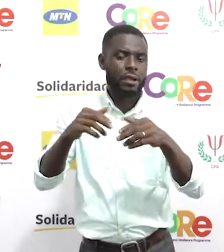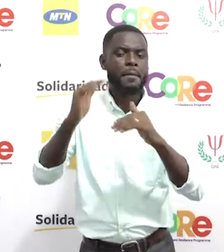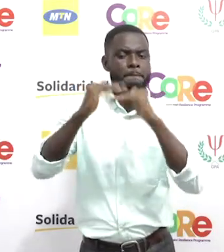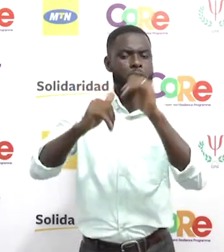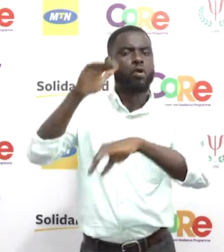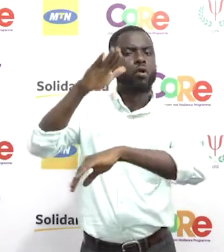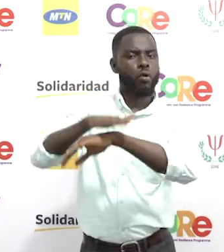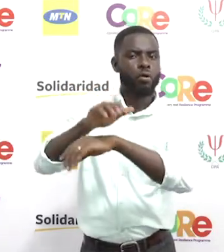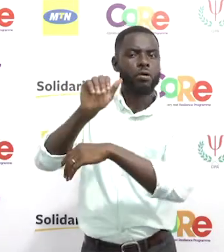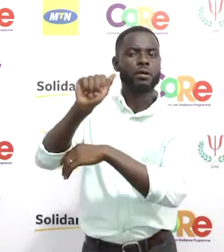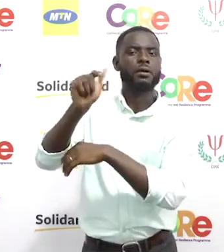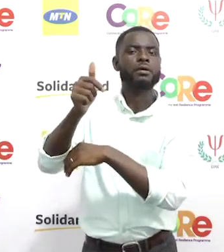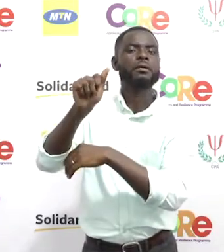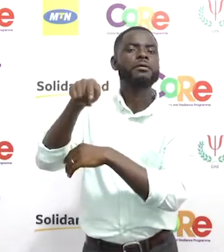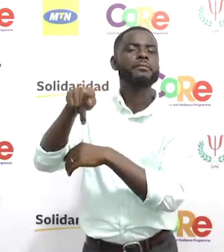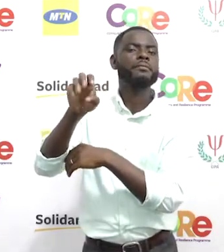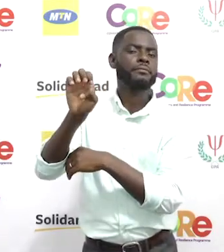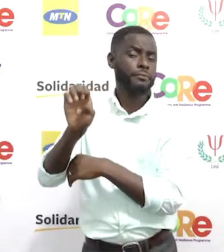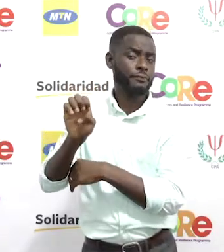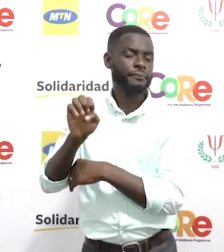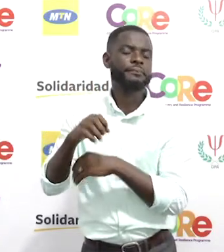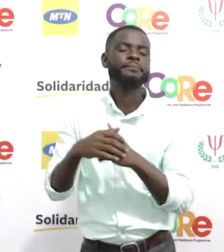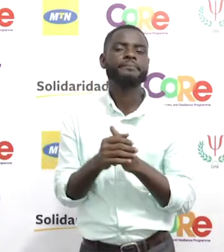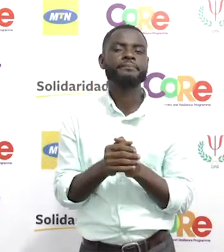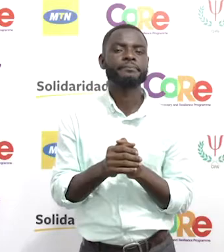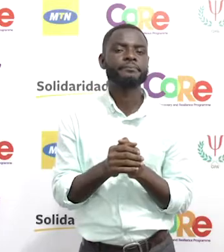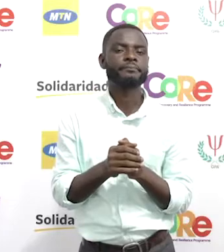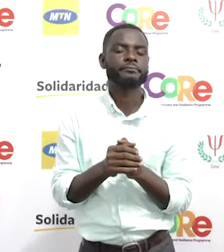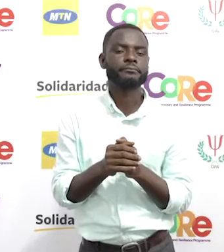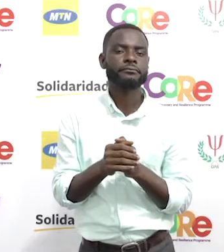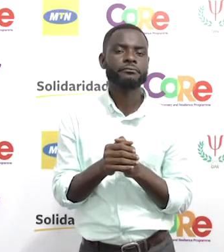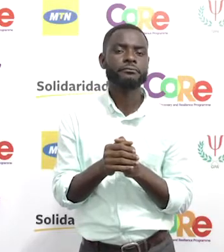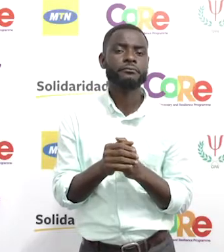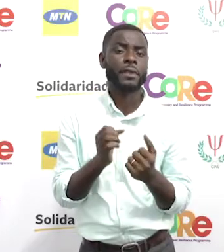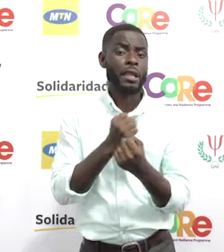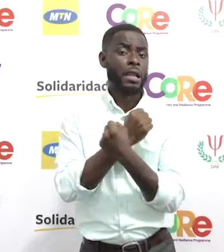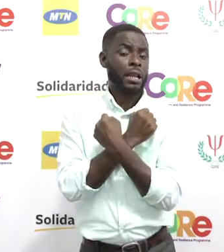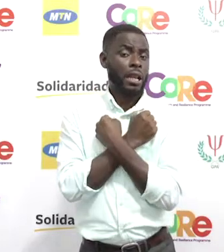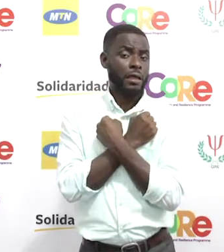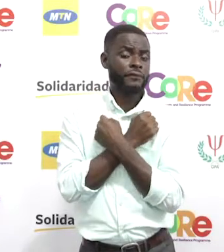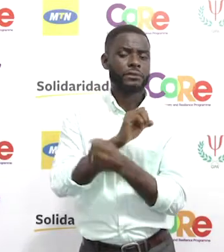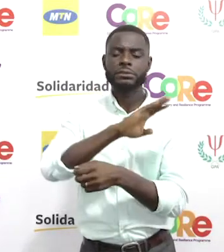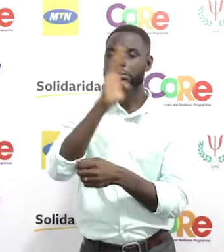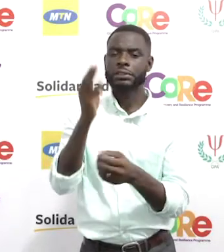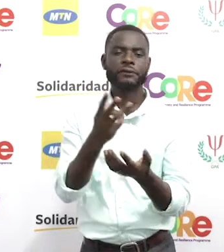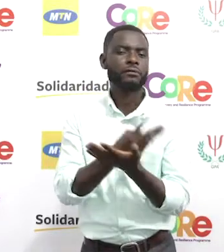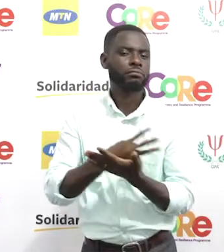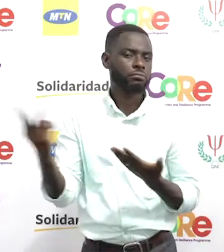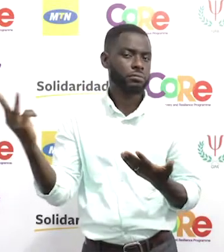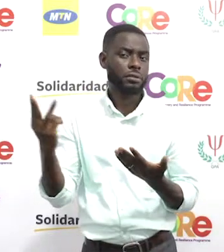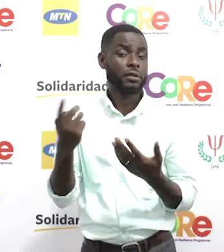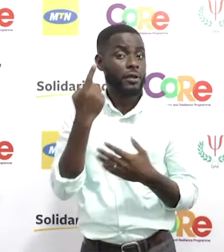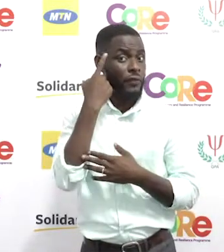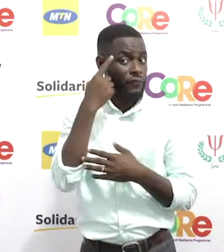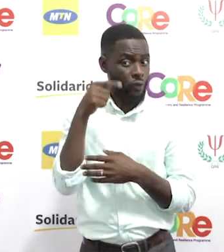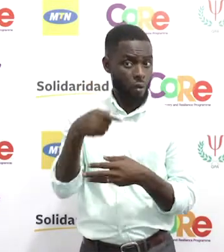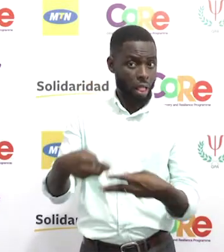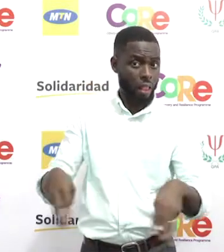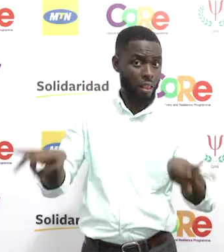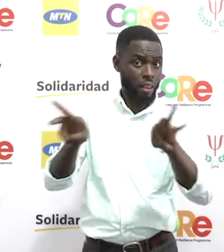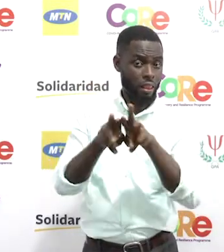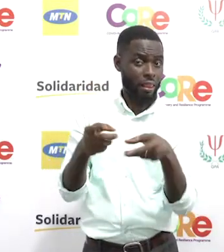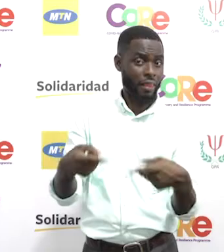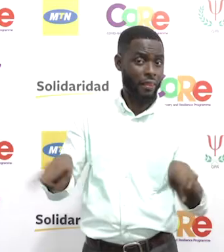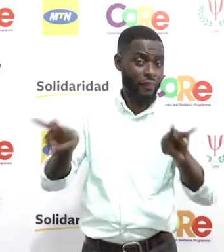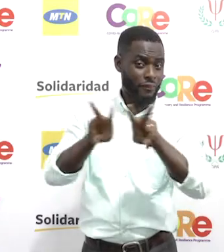fe flu. E jake ni pi papa ni yom ni e jo ehi. Ja e chuno ni sane chun. C.S. Lewis yue